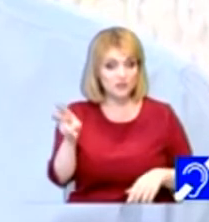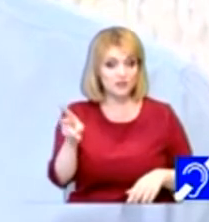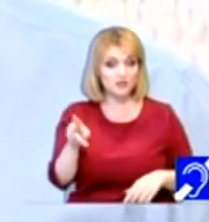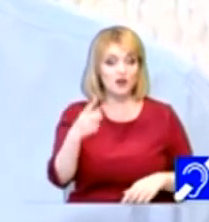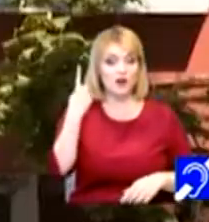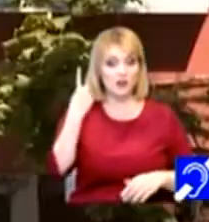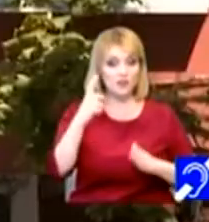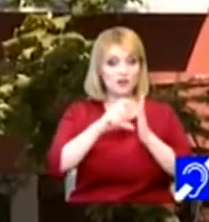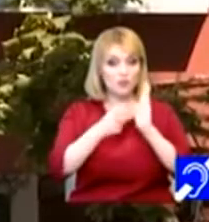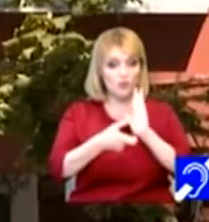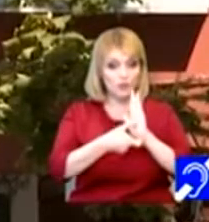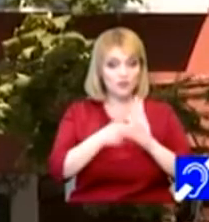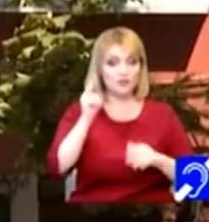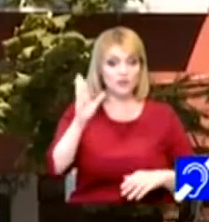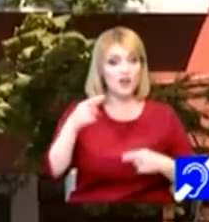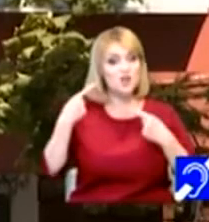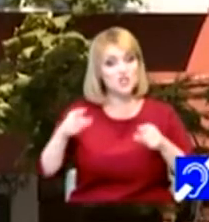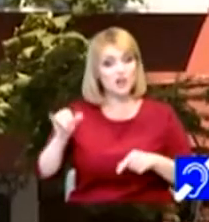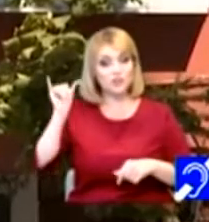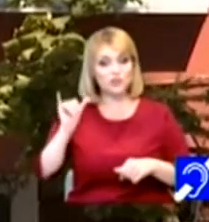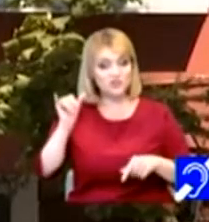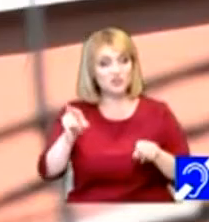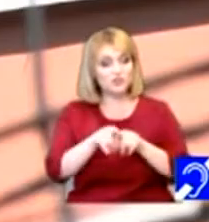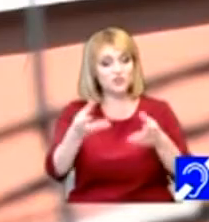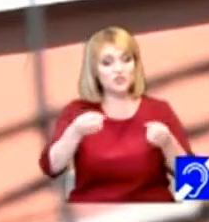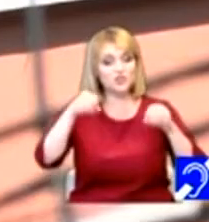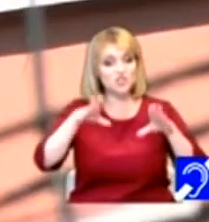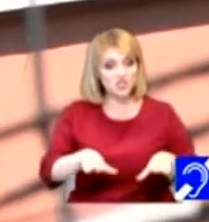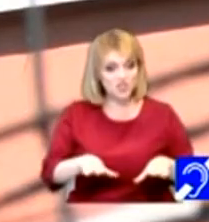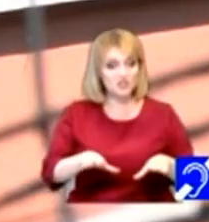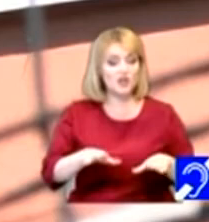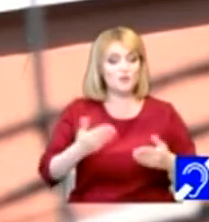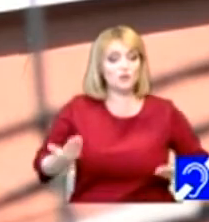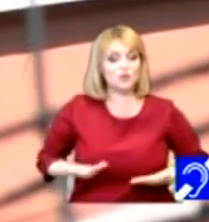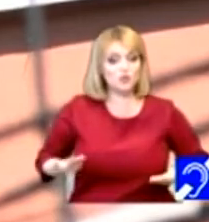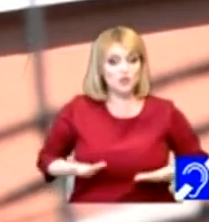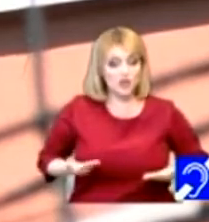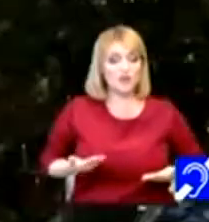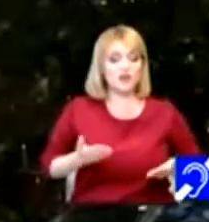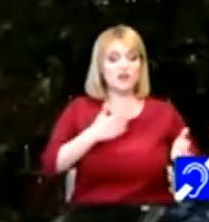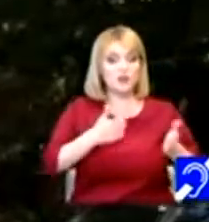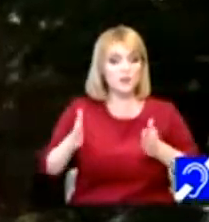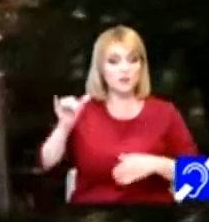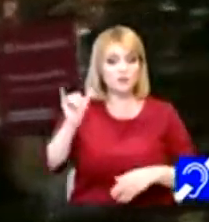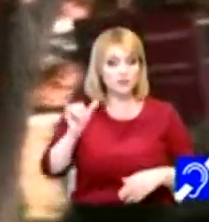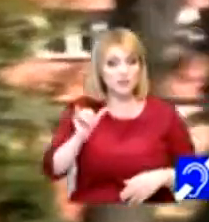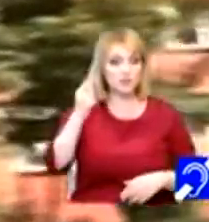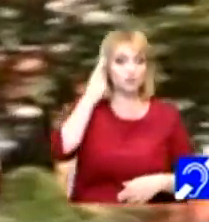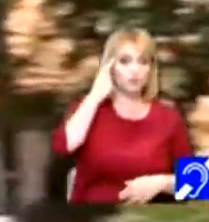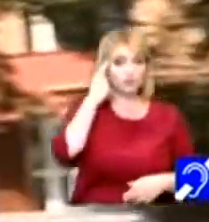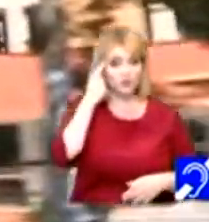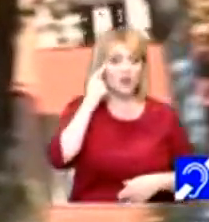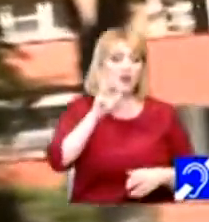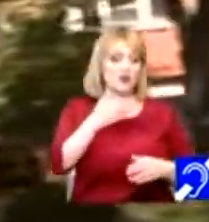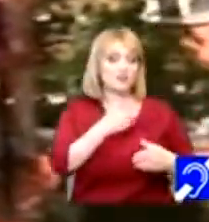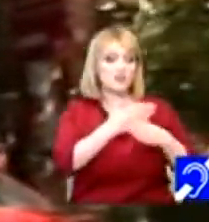pentru locații cheie. Și alte universități ar putea lua măsuri speciale pentru cazarea studenților. Rectorii vor decide într-o reuniune la nivel național